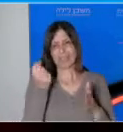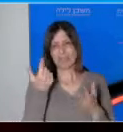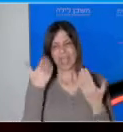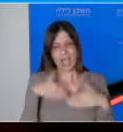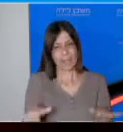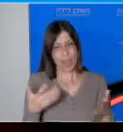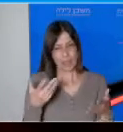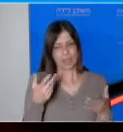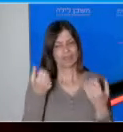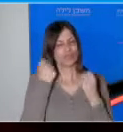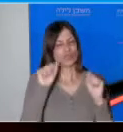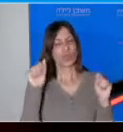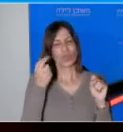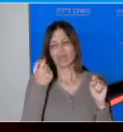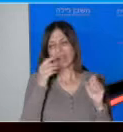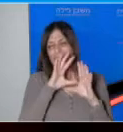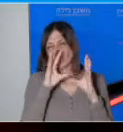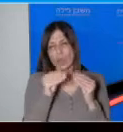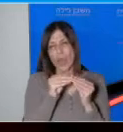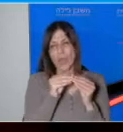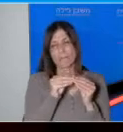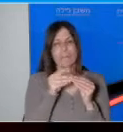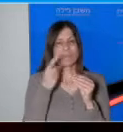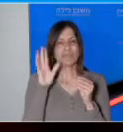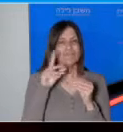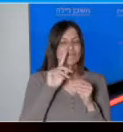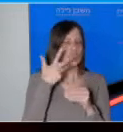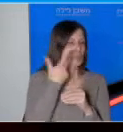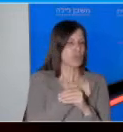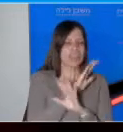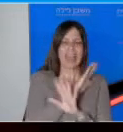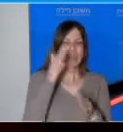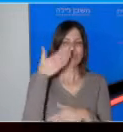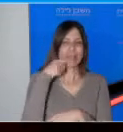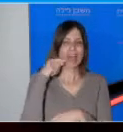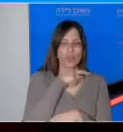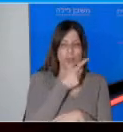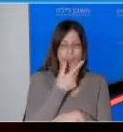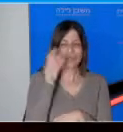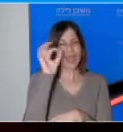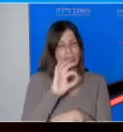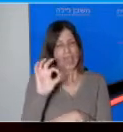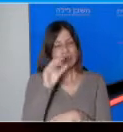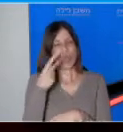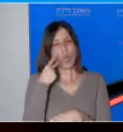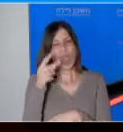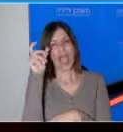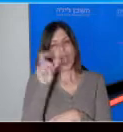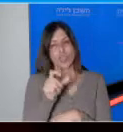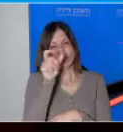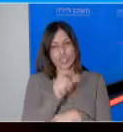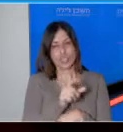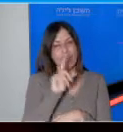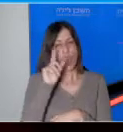נכון? שחררו כמעט את כל ההגבלות, לפחות למי שמחוסן, אין מדינות אדומות היום, ועדיין אתה רואה שאנשים